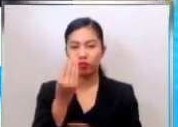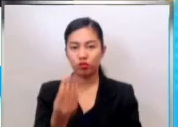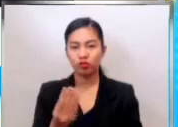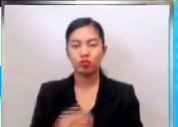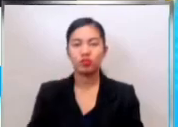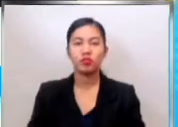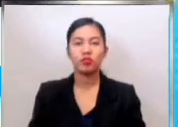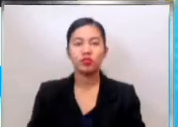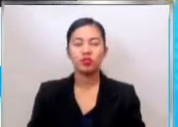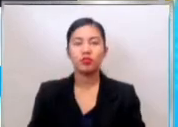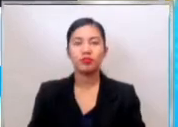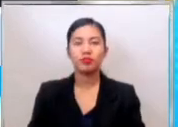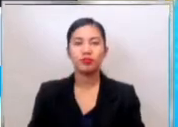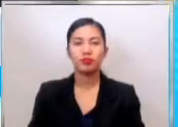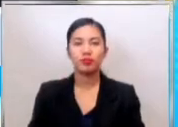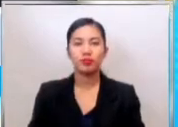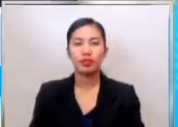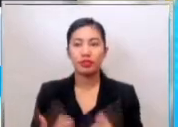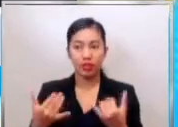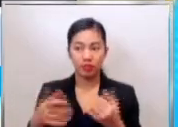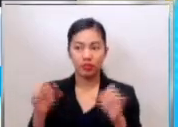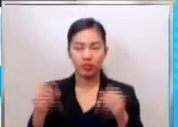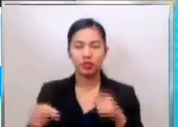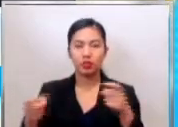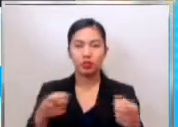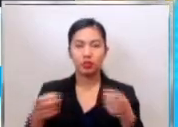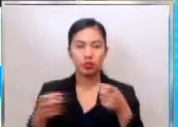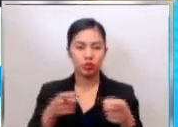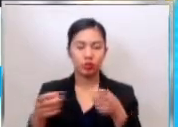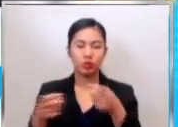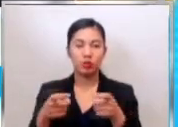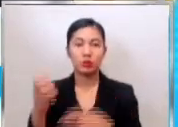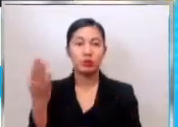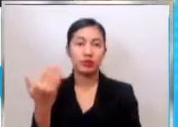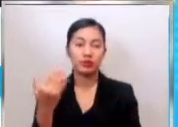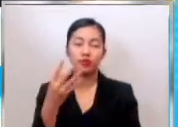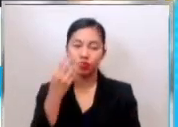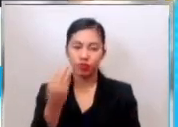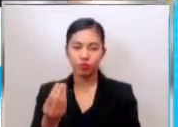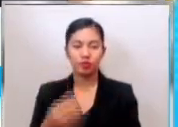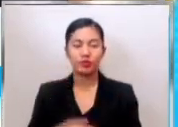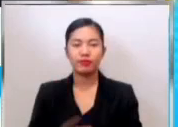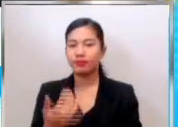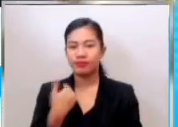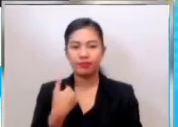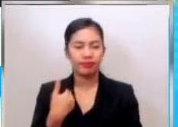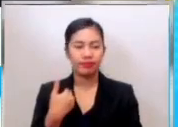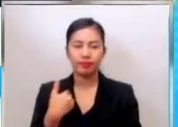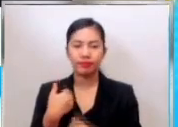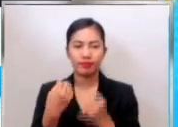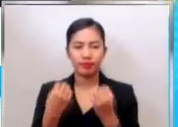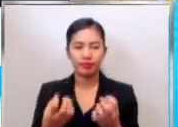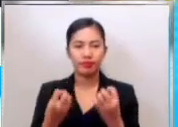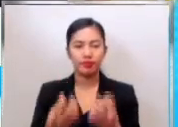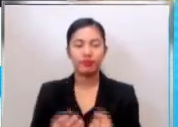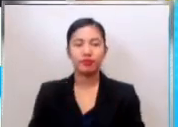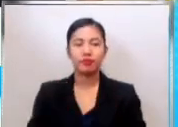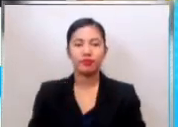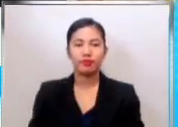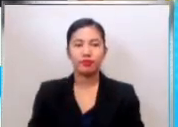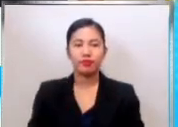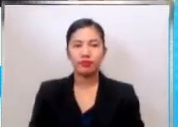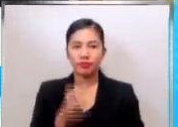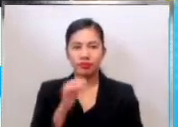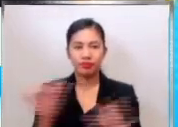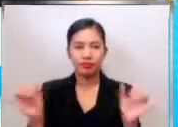ang nakikita nila ay manageable pa nga, ano, dahil nga, yun nga, Connie, talagang hindi pa ganoon karami at hindi naman sabay-sabay dumarating yung